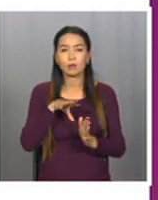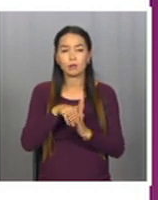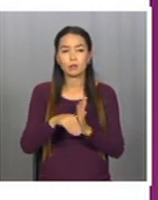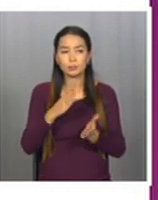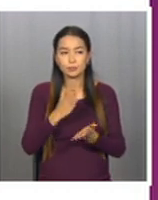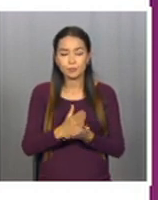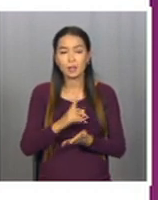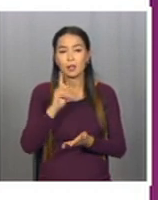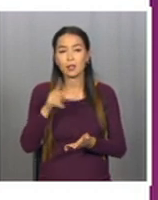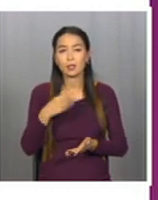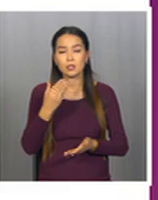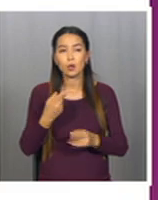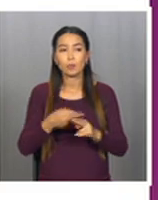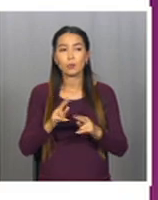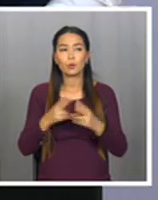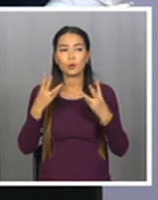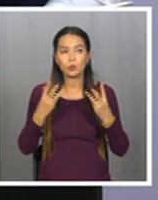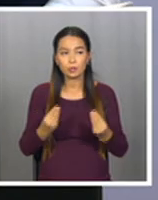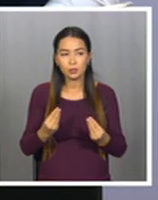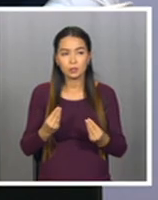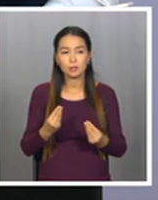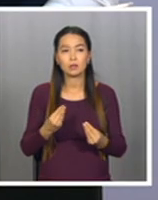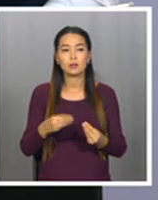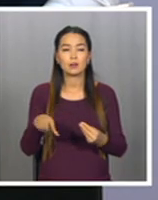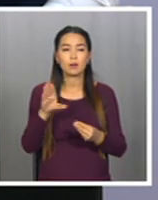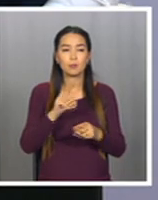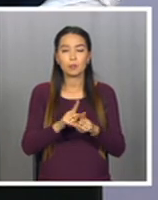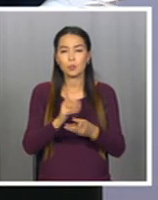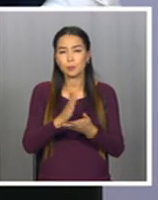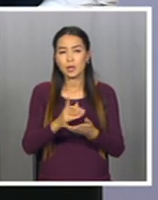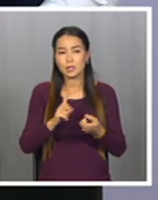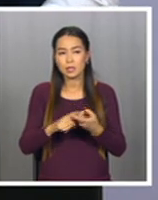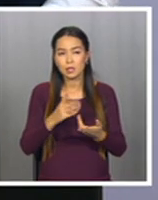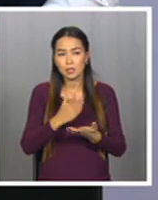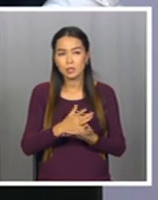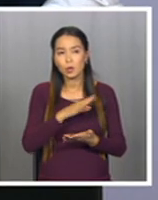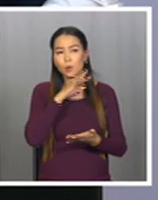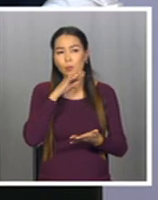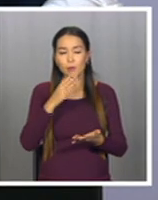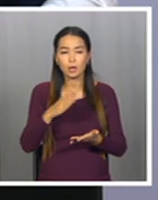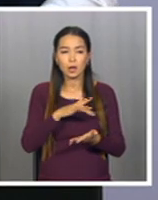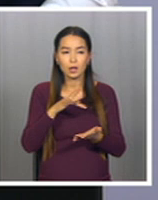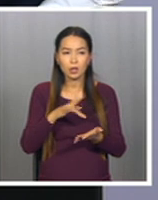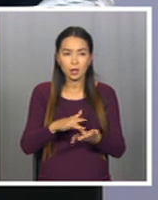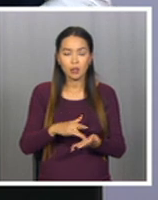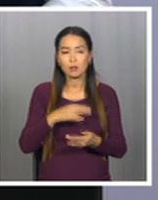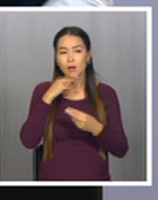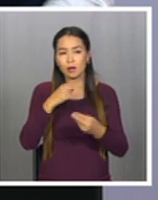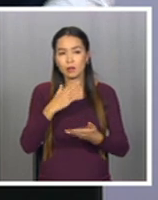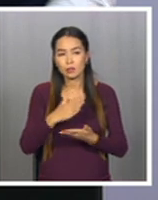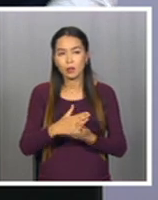Әсіресе, бұл кедергілер әскери саясатпен байланысты болды. Көптеген қалалар қирады,